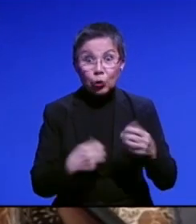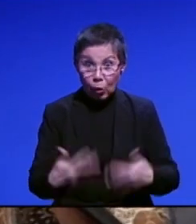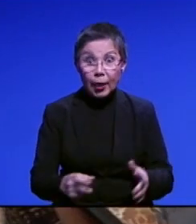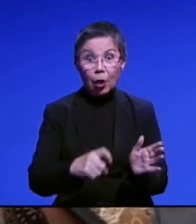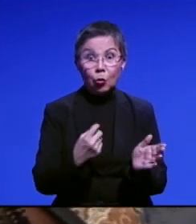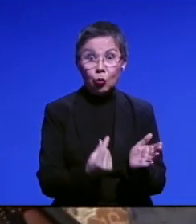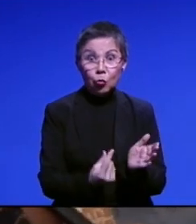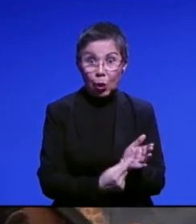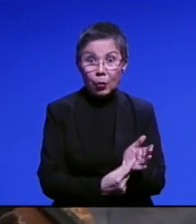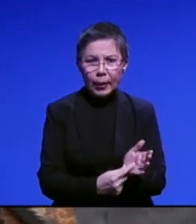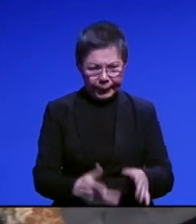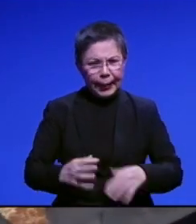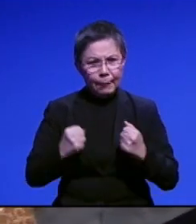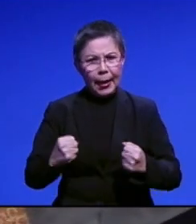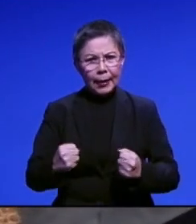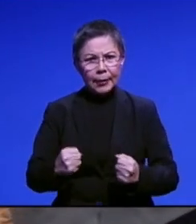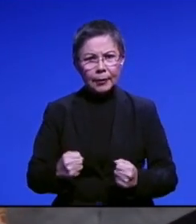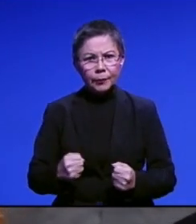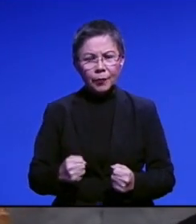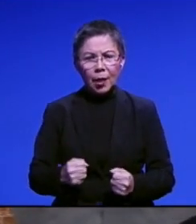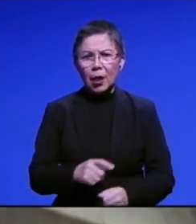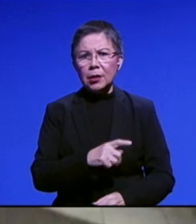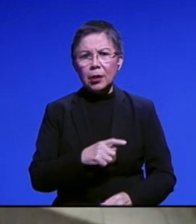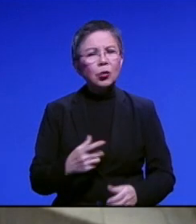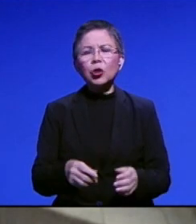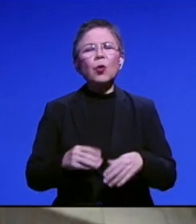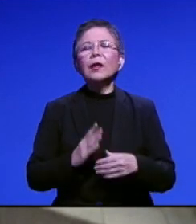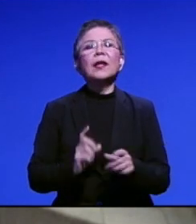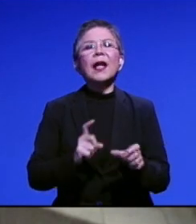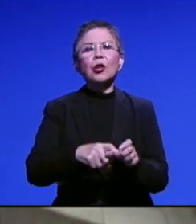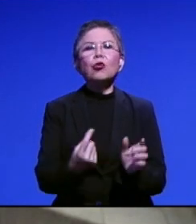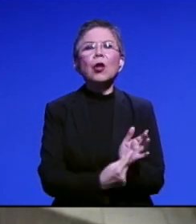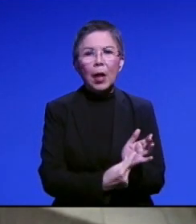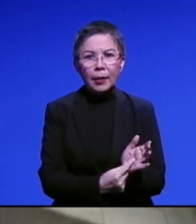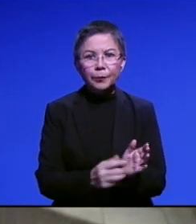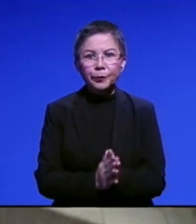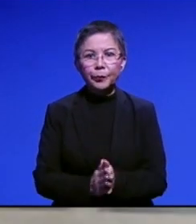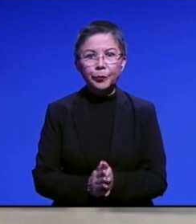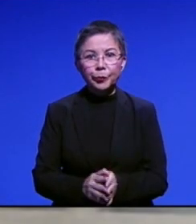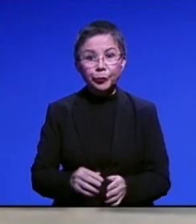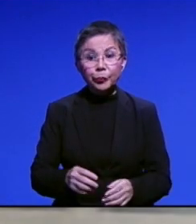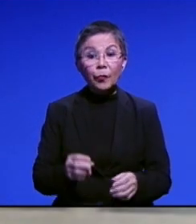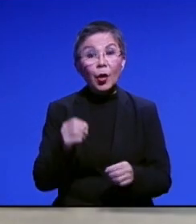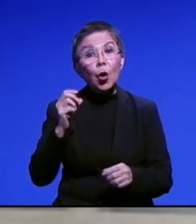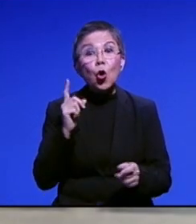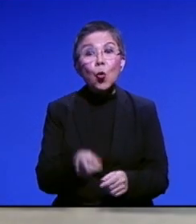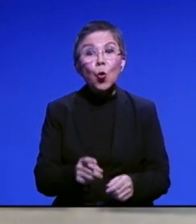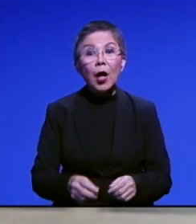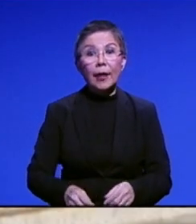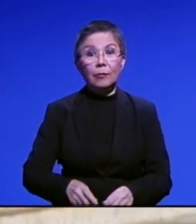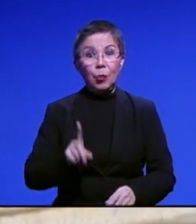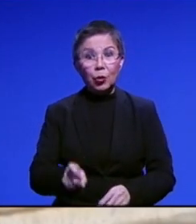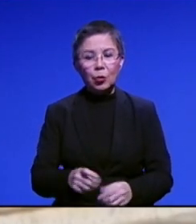siap melaksanakan. Terus hanya pelaksana undang-undang kok. Pasca bergulirnya wacana hukuman mati, kini publik